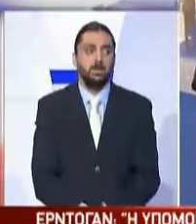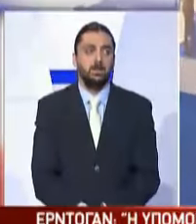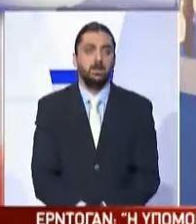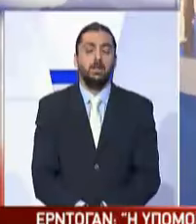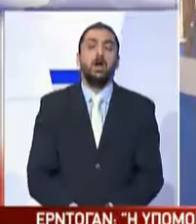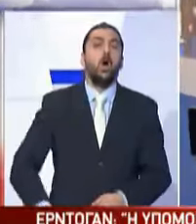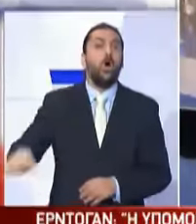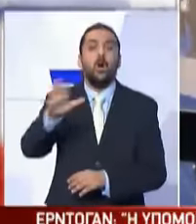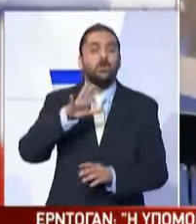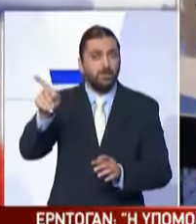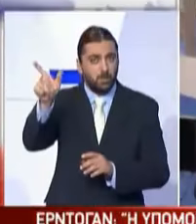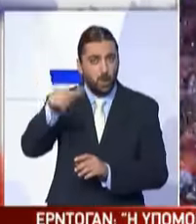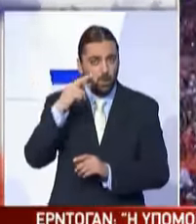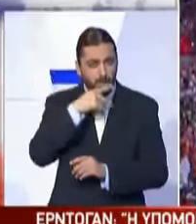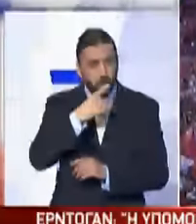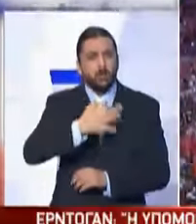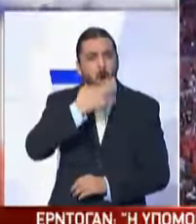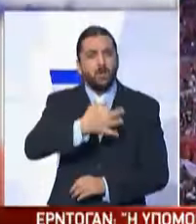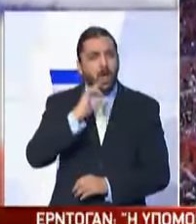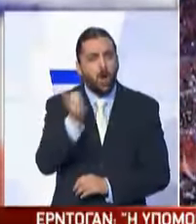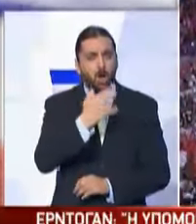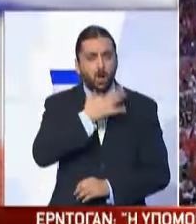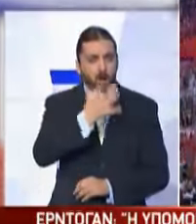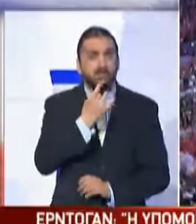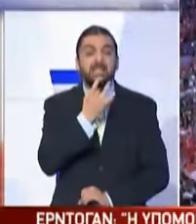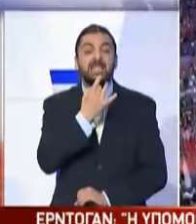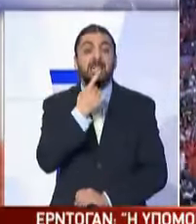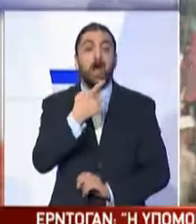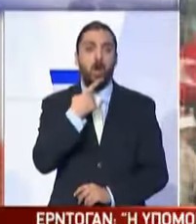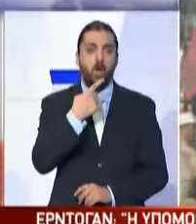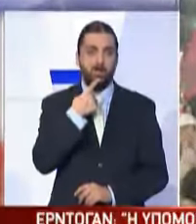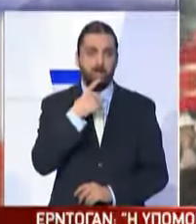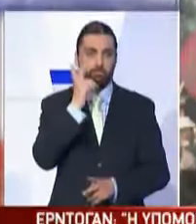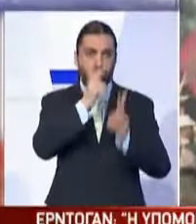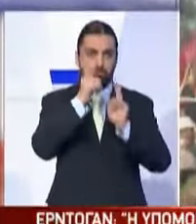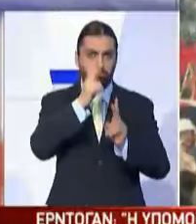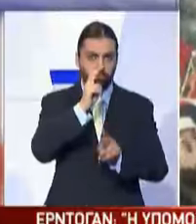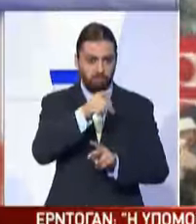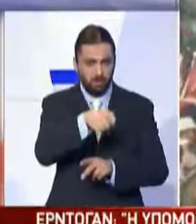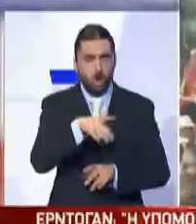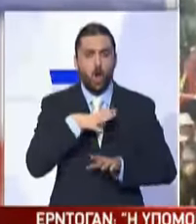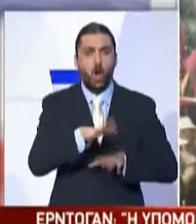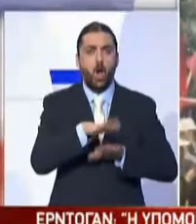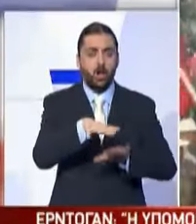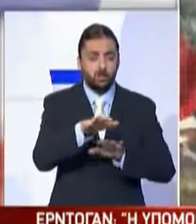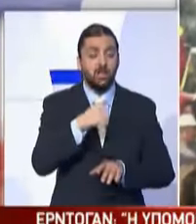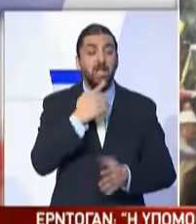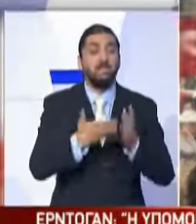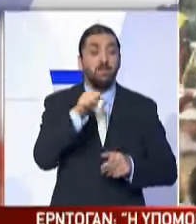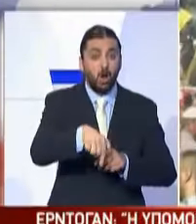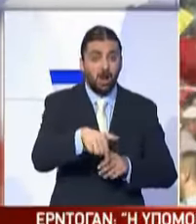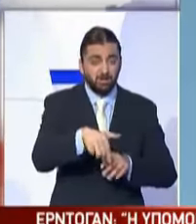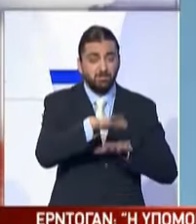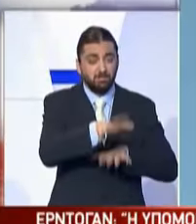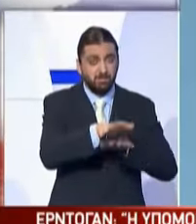Σε όλες τις ομιλίες του, ο Τούρκος Πρωθυπουργός μίλησε με πολύ σκληρά λόγια για τους διαδηλωτές και συνέκρινε την τωρινή αναταραχή με την προσπάθεια του